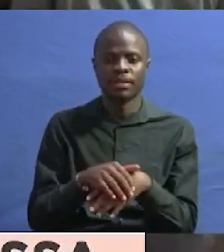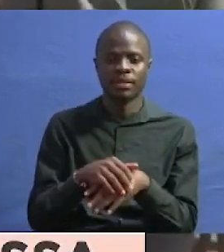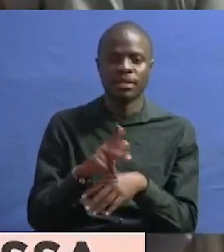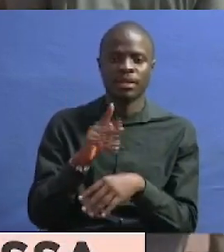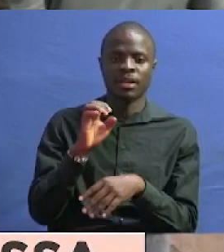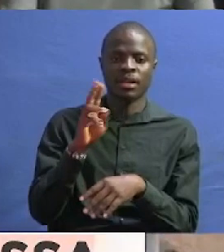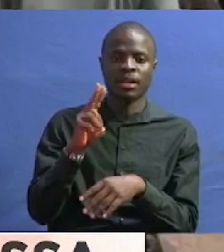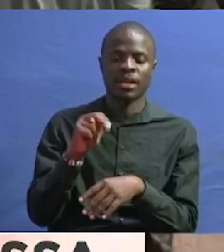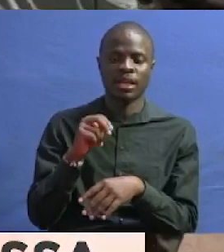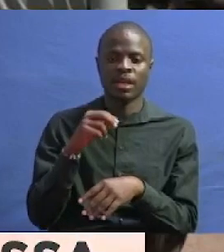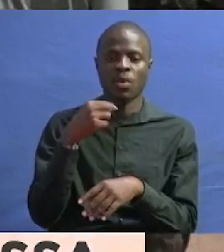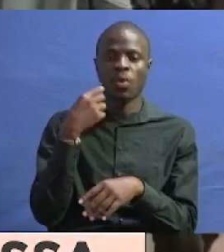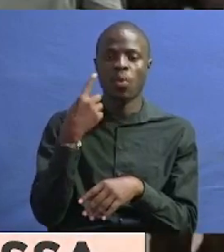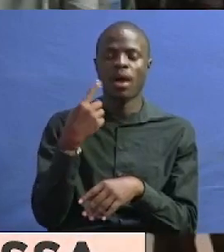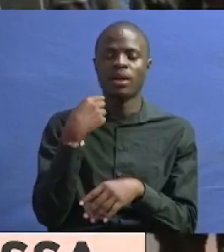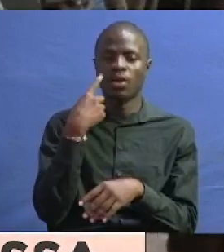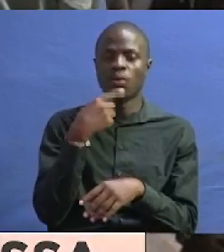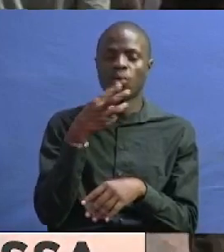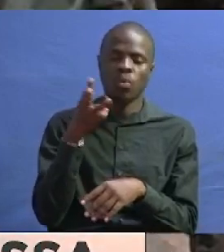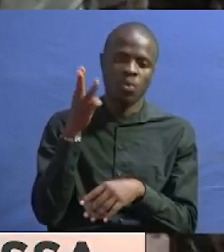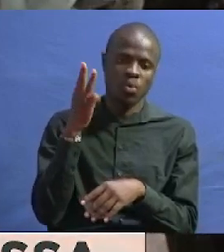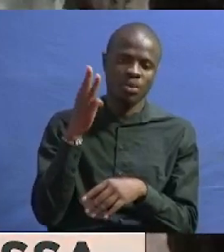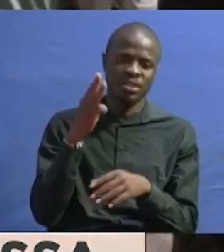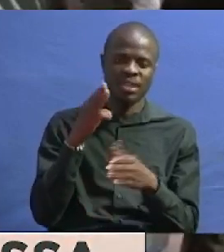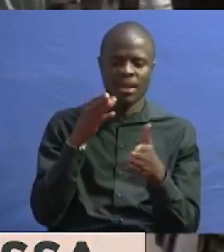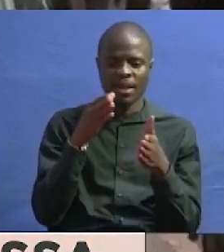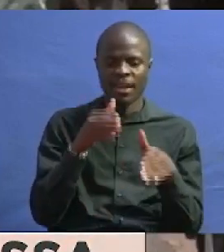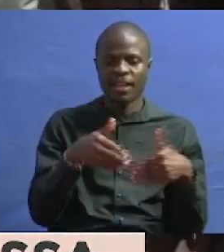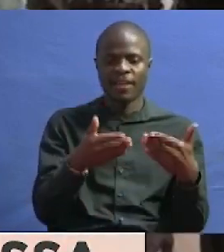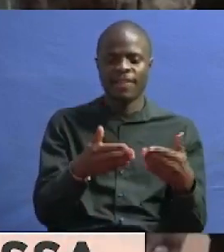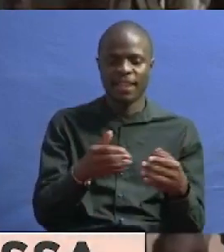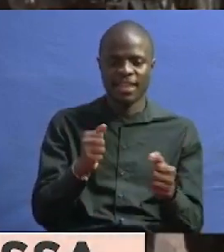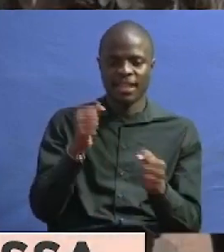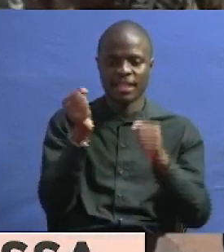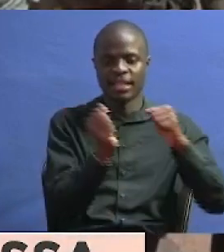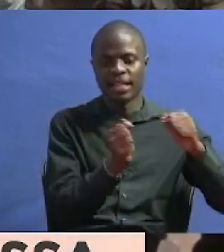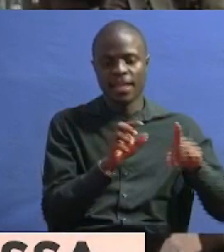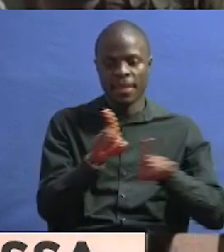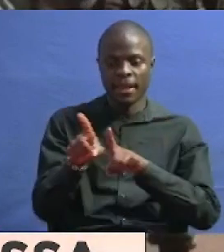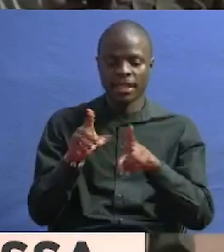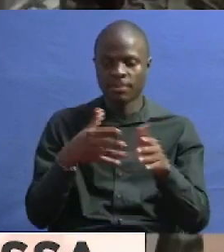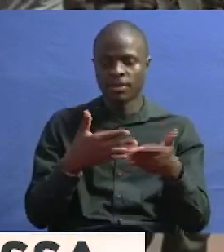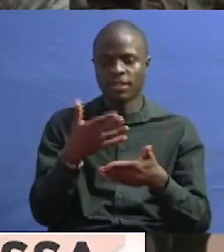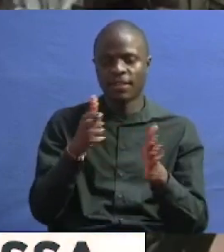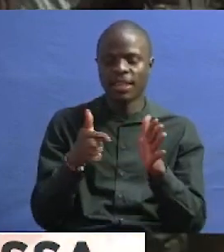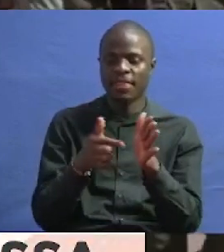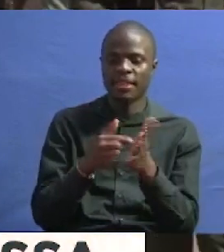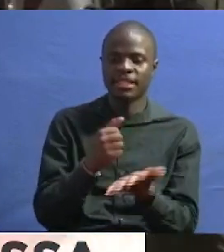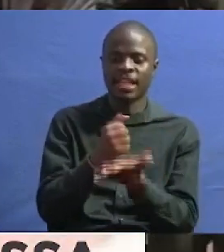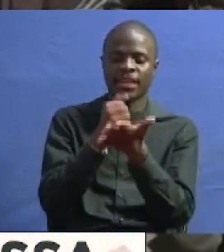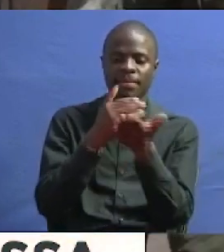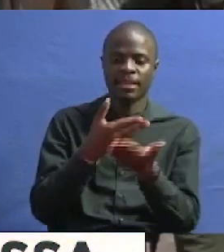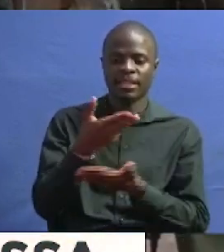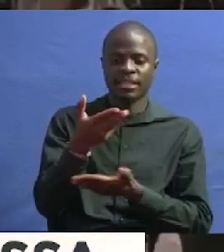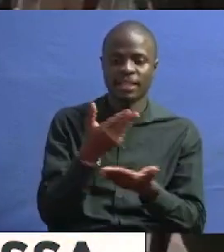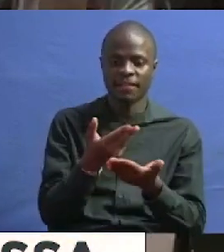Ken Waweru, mmoja wa jamaa waliokuwa wakitoa huduma za uvukishaji, alieleza kuwa kazi ya usaidizi na